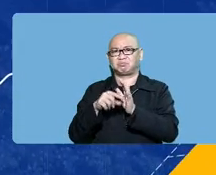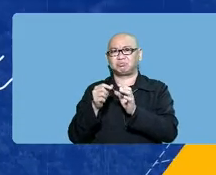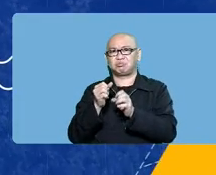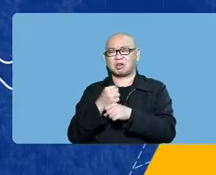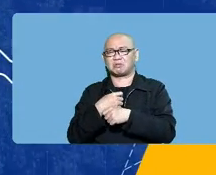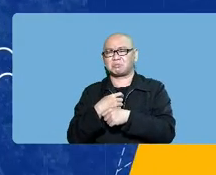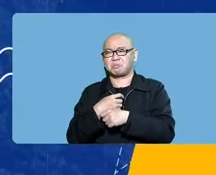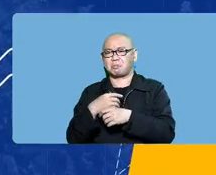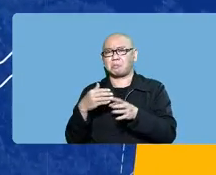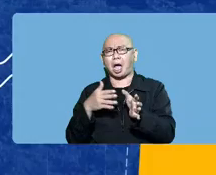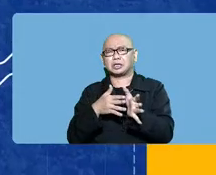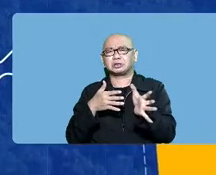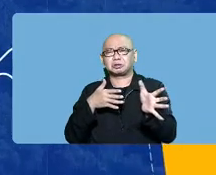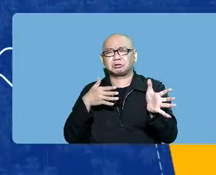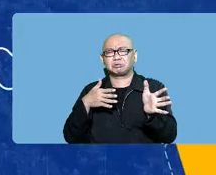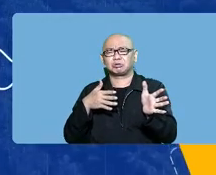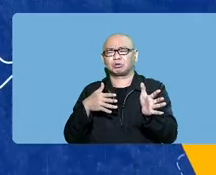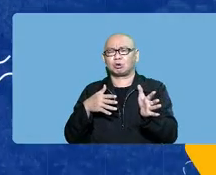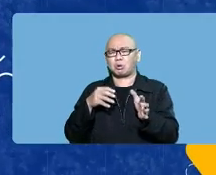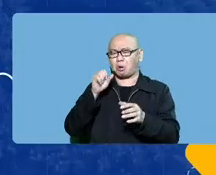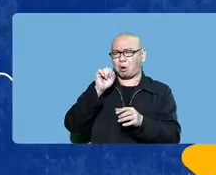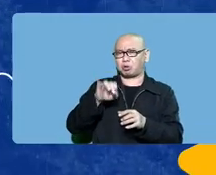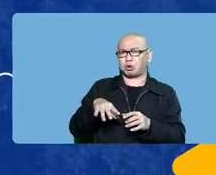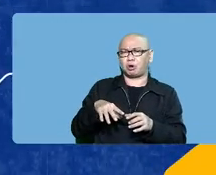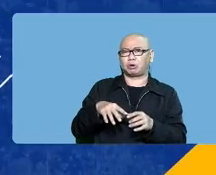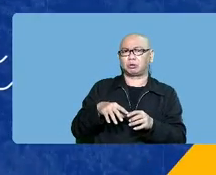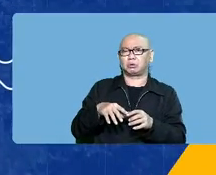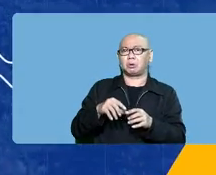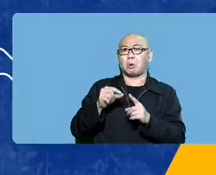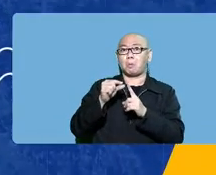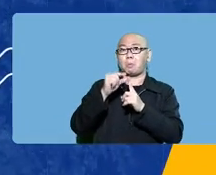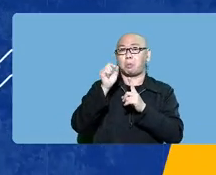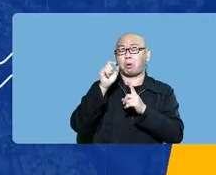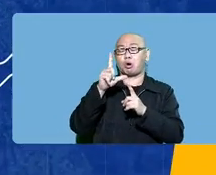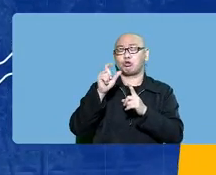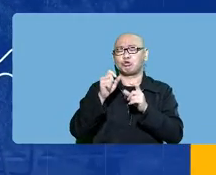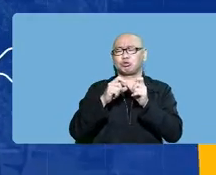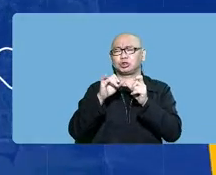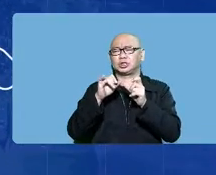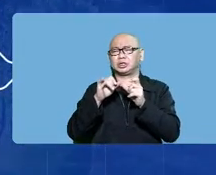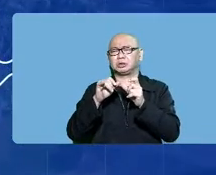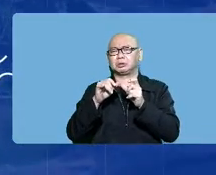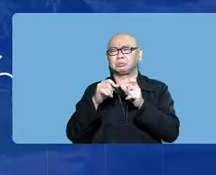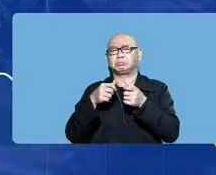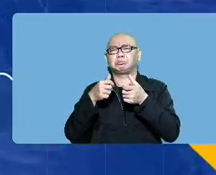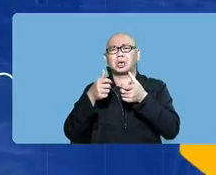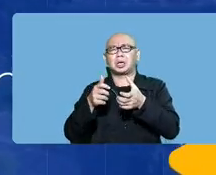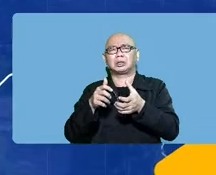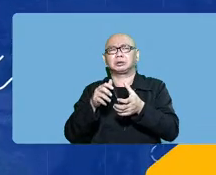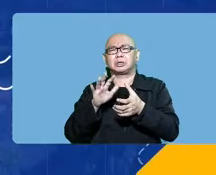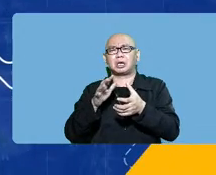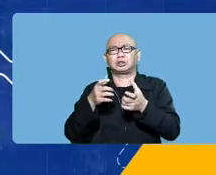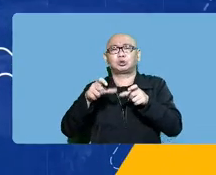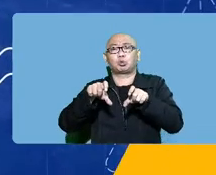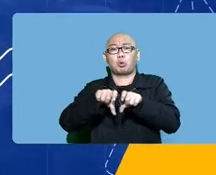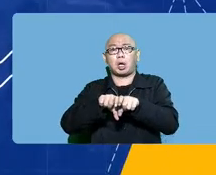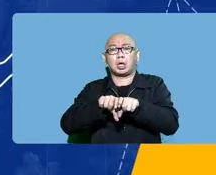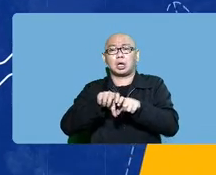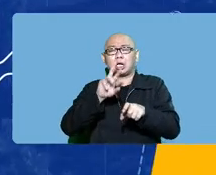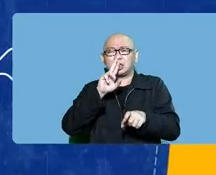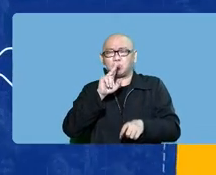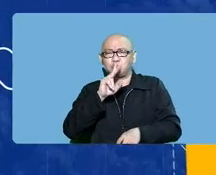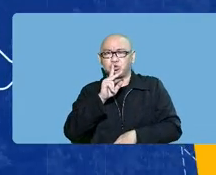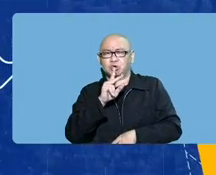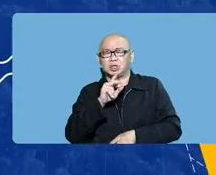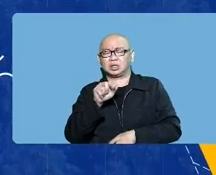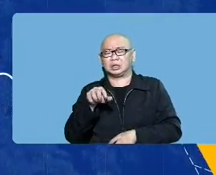membuat kotor, polusi, harga barang yang disampaikan tidak standar, bahkan sering terjadi penipuan, yang ini